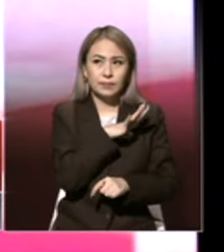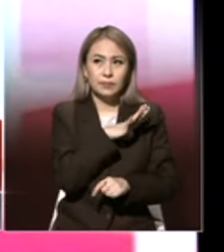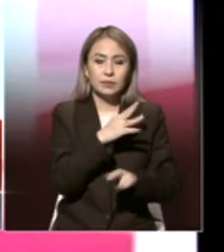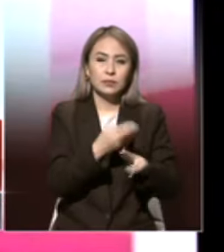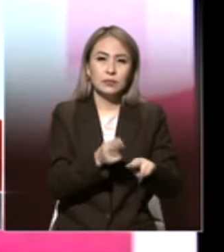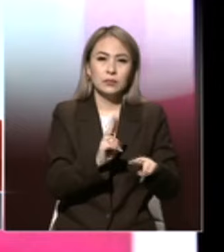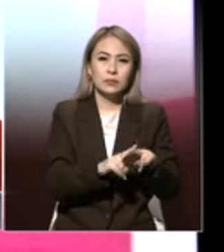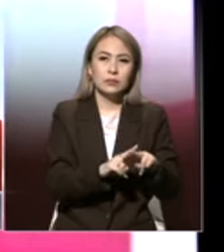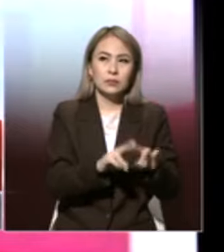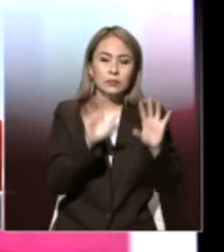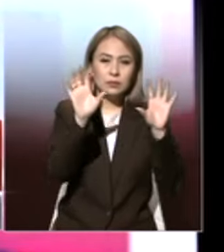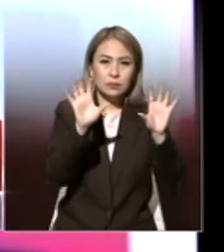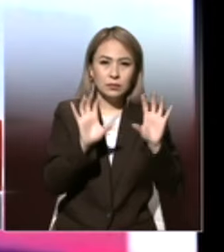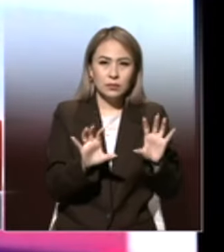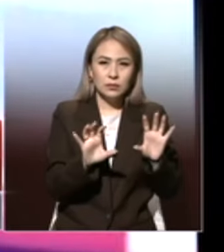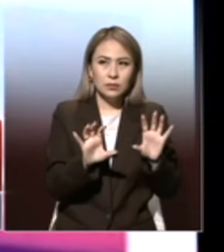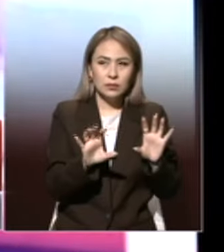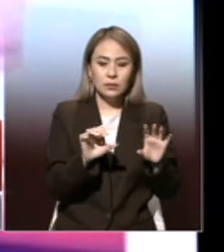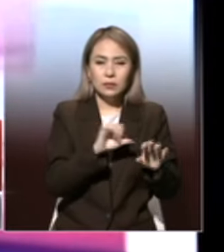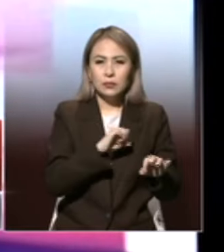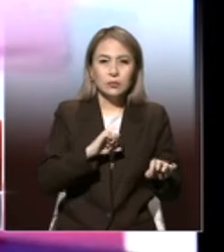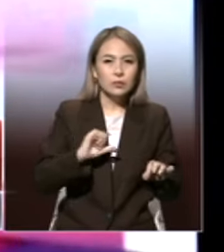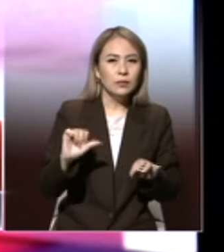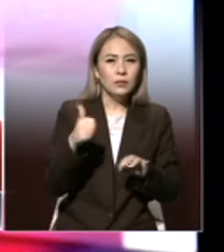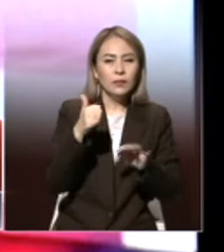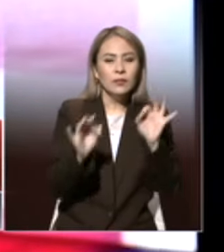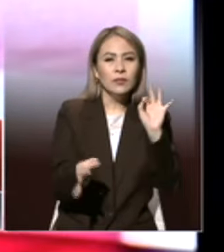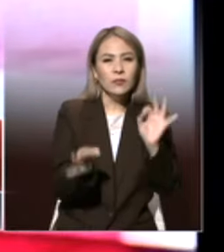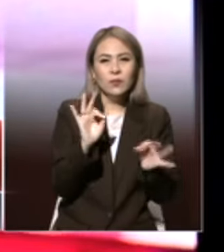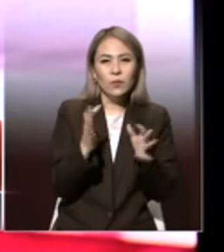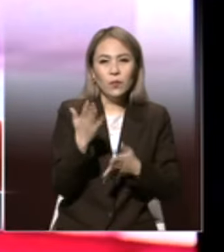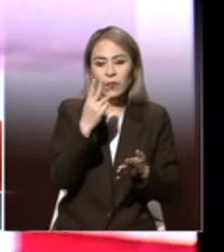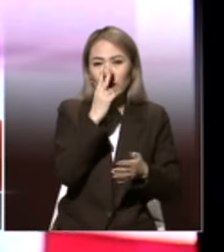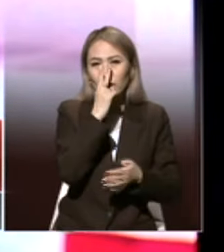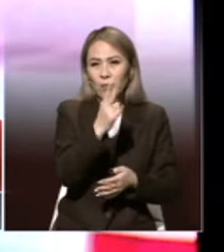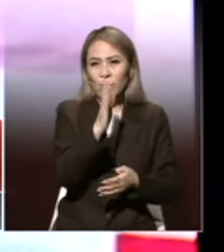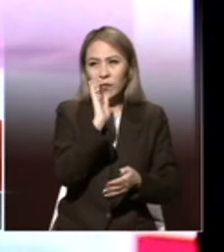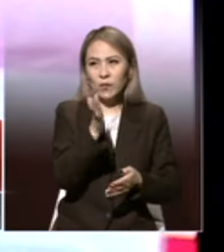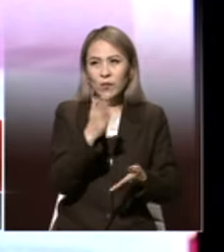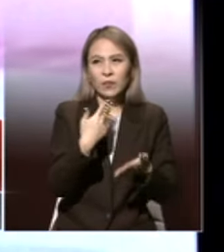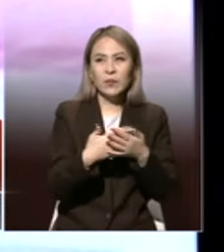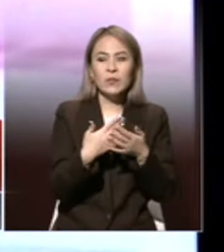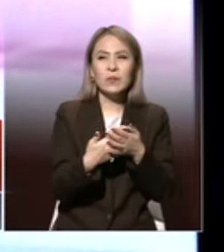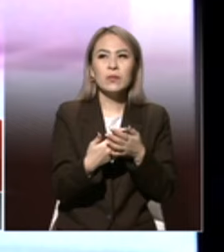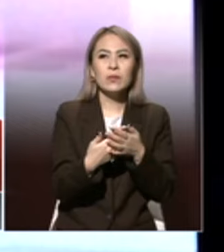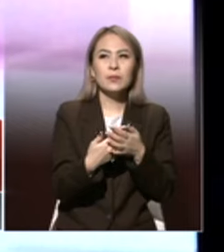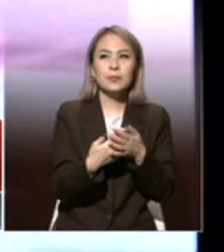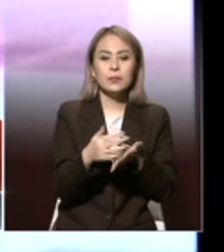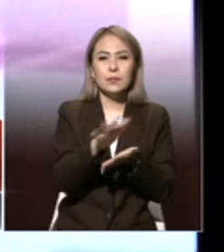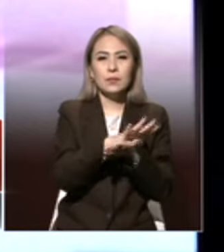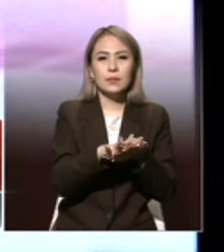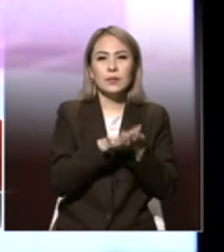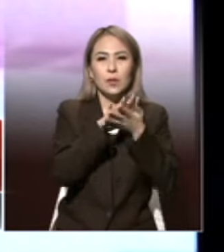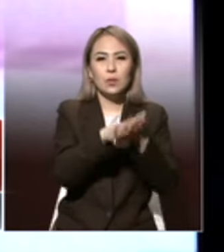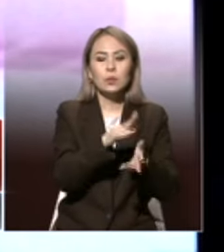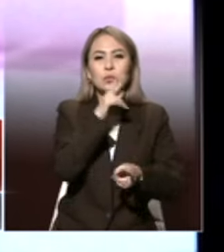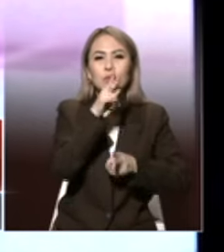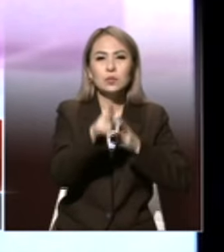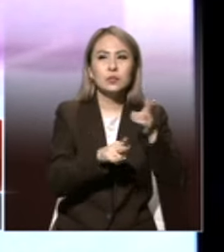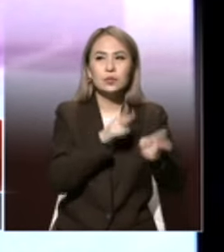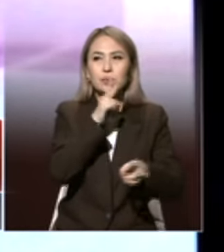Ол заңдағы ең бірінші нормаға тоқтала кететін болсақ, ол жерде арыз жазу сипатынан